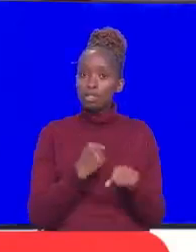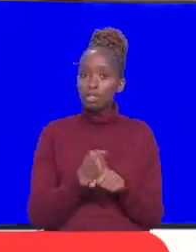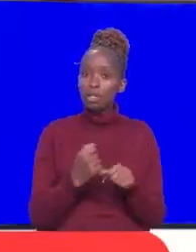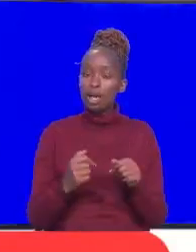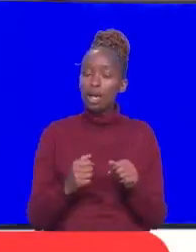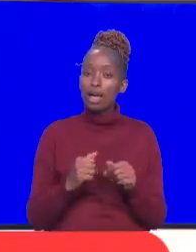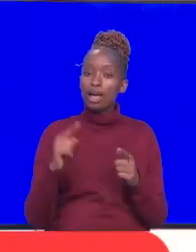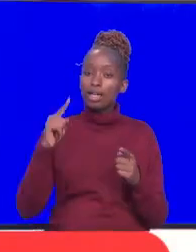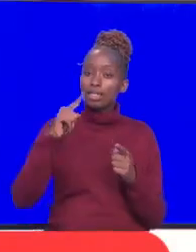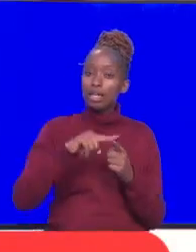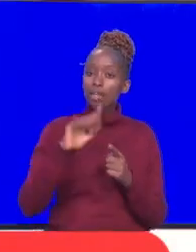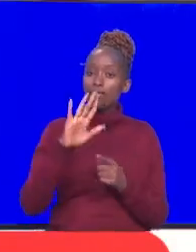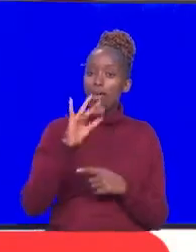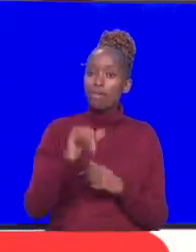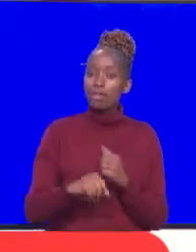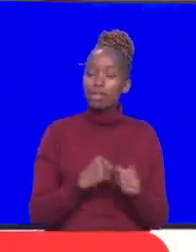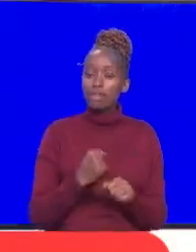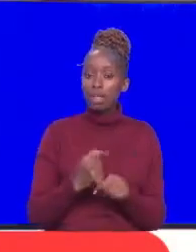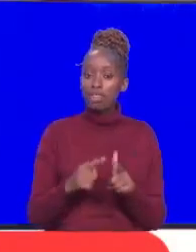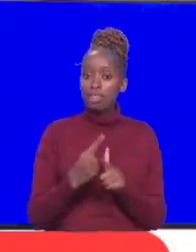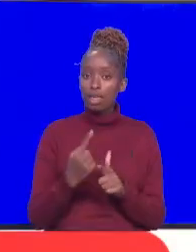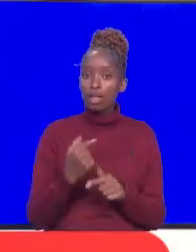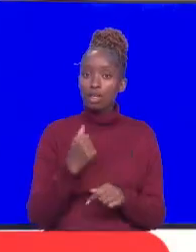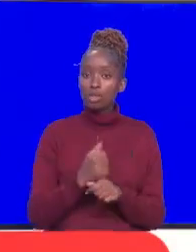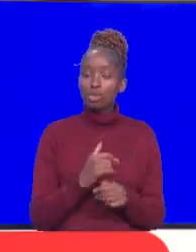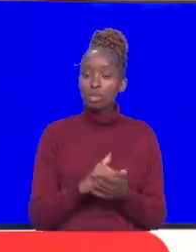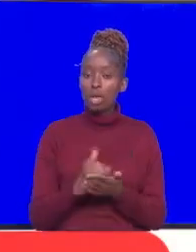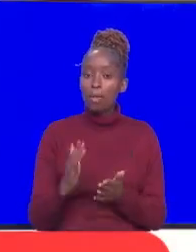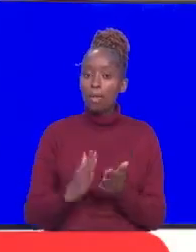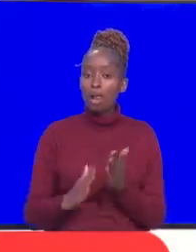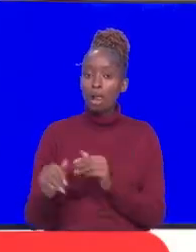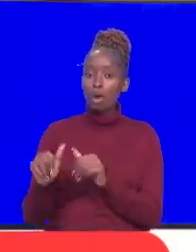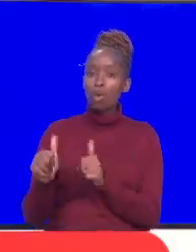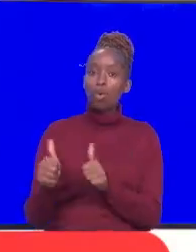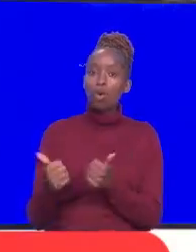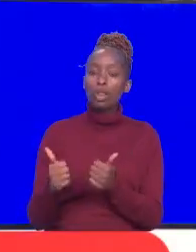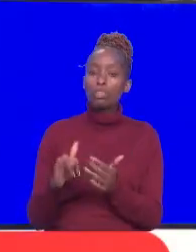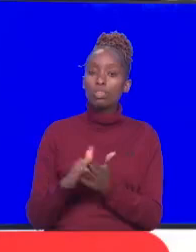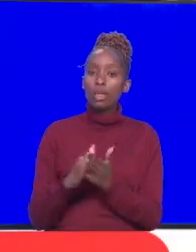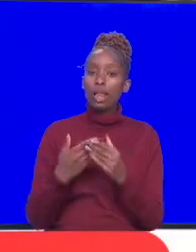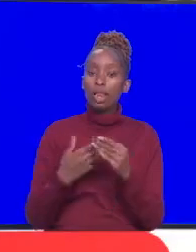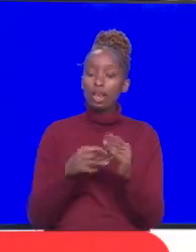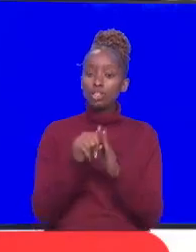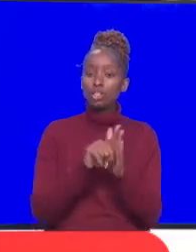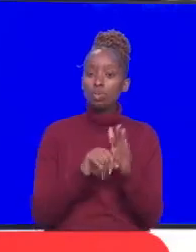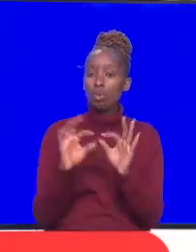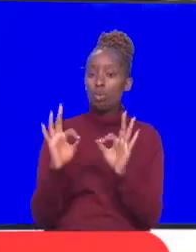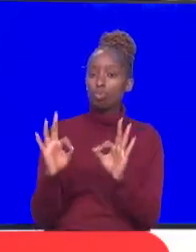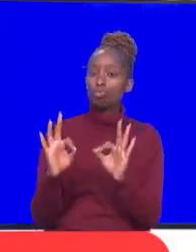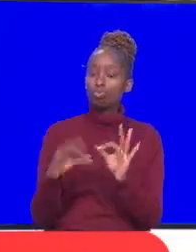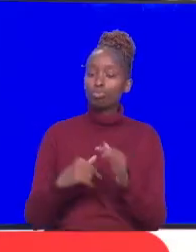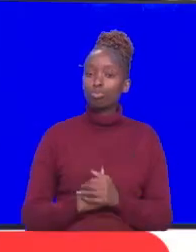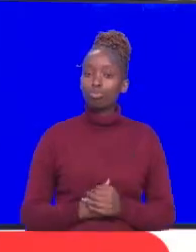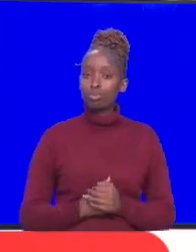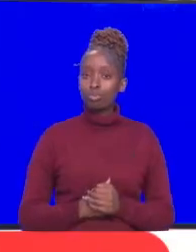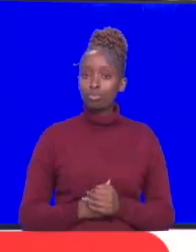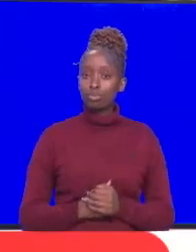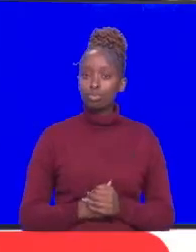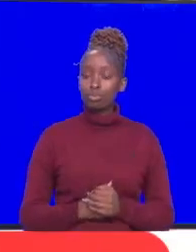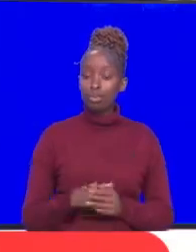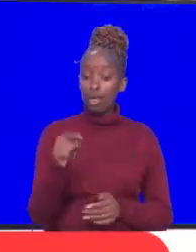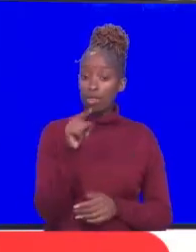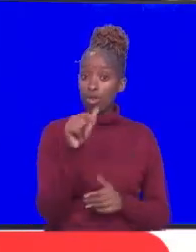miaka mitano na uweze kufanya mipangilio ya miaka mitano pamoja. Huo ni uongozi bora. Na one of the most